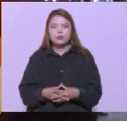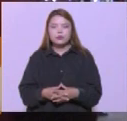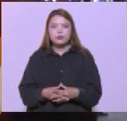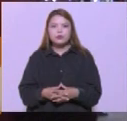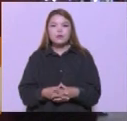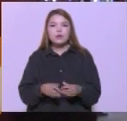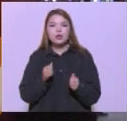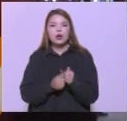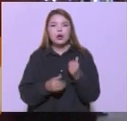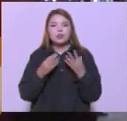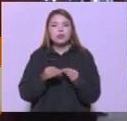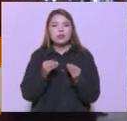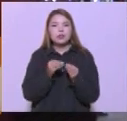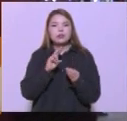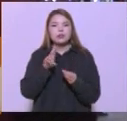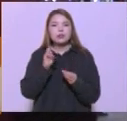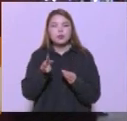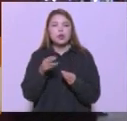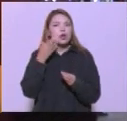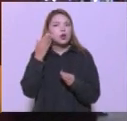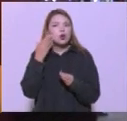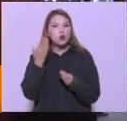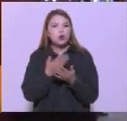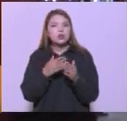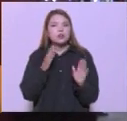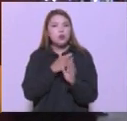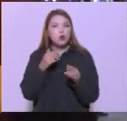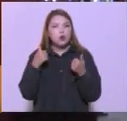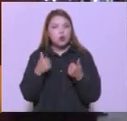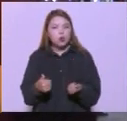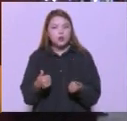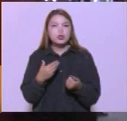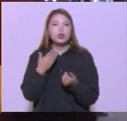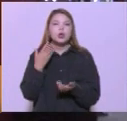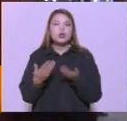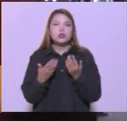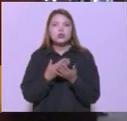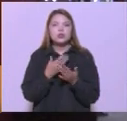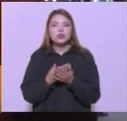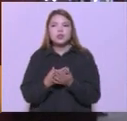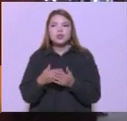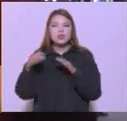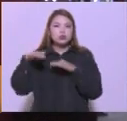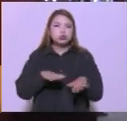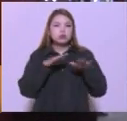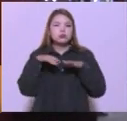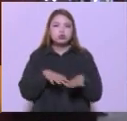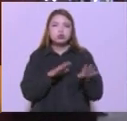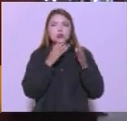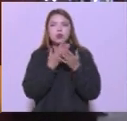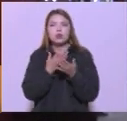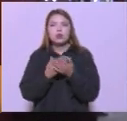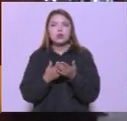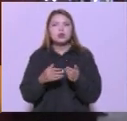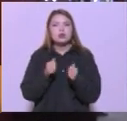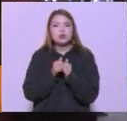километров. Это будет легко, если будет хорошая погода, если будет штиль в воде. А если будут волны, я думаю, что у